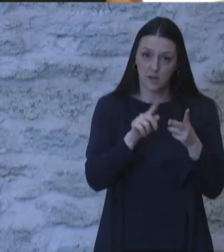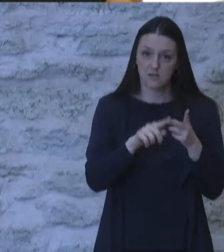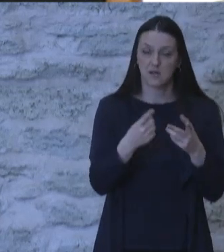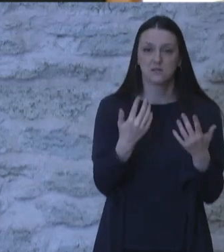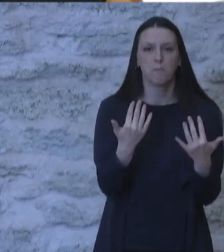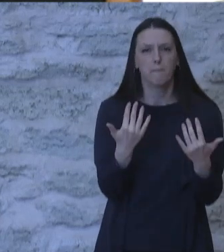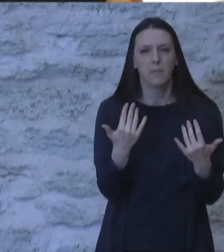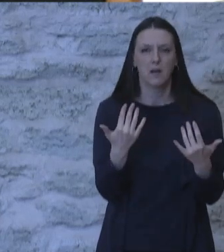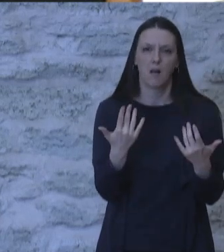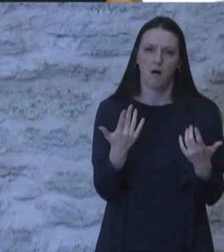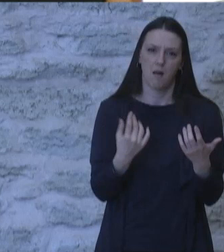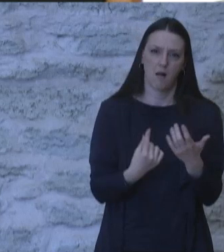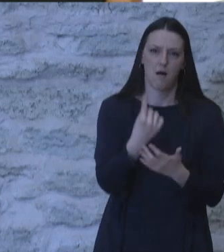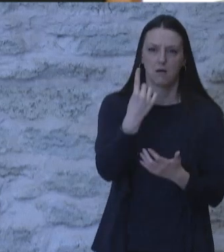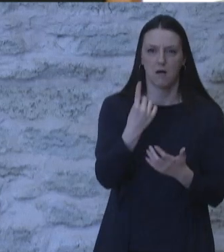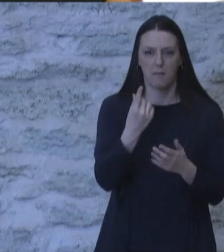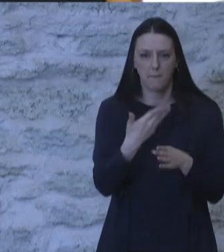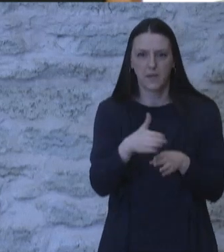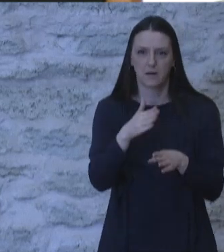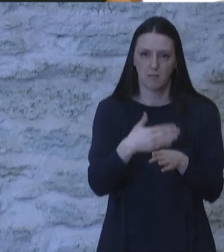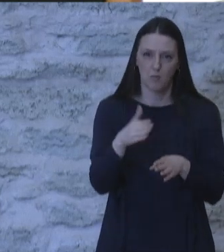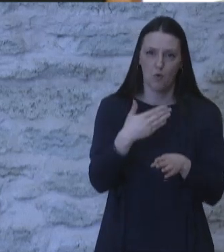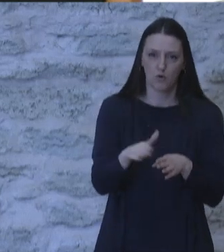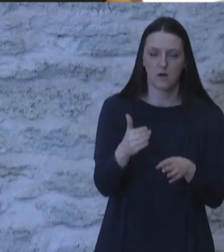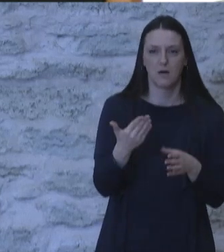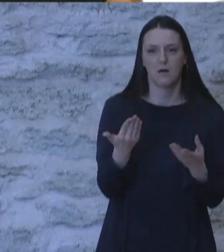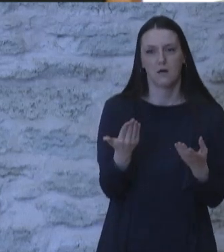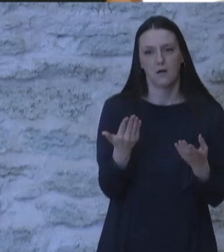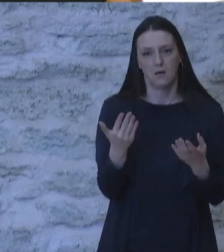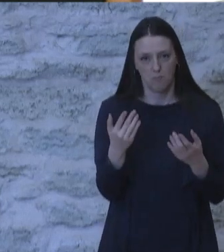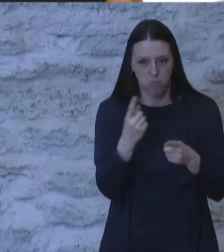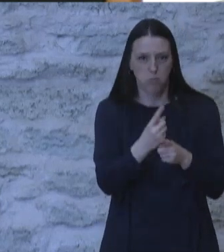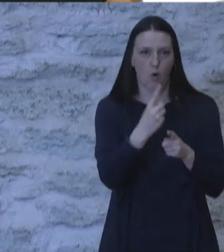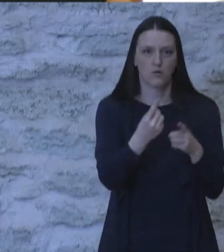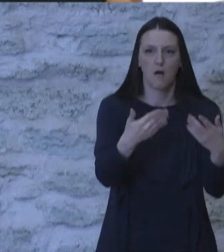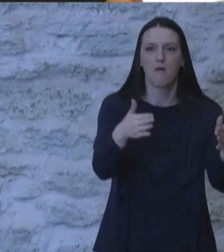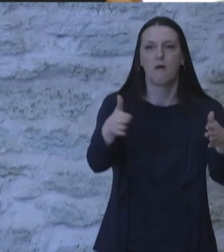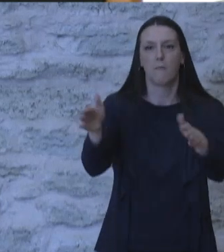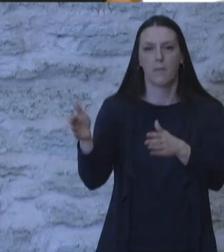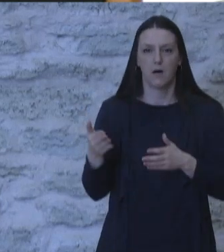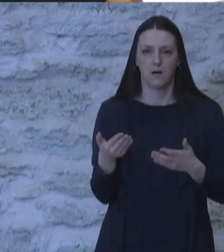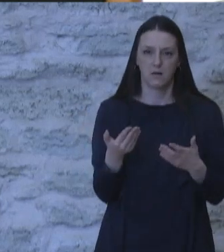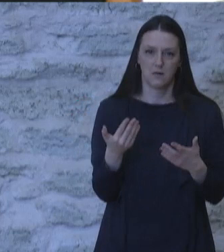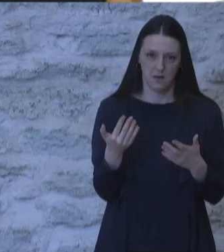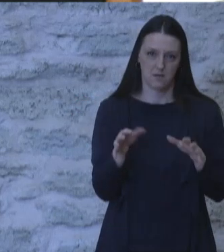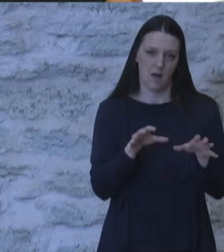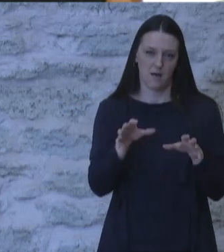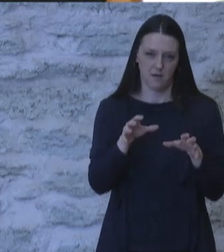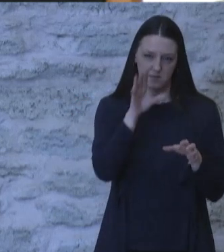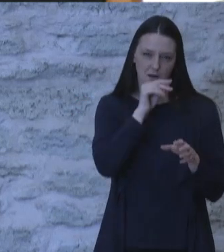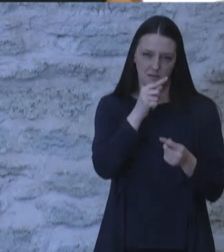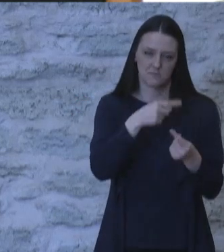sinna nii jõuda, et hakata kas siis samsamult või korraga uuesti pooda avama ja neile siis äritegevuse